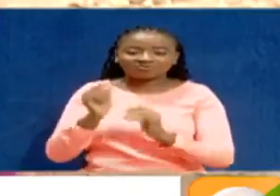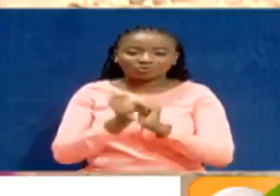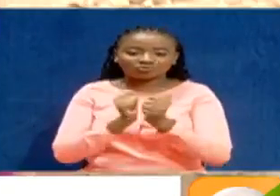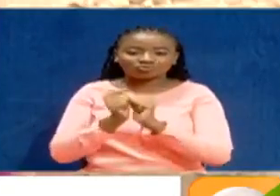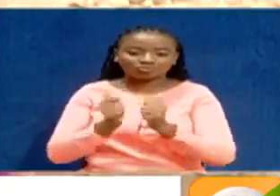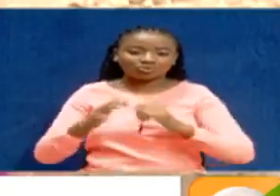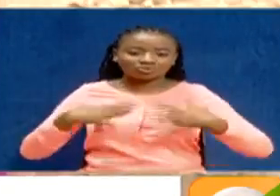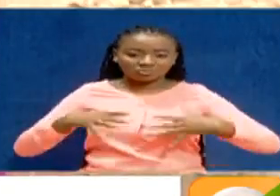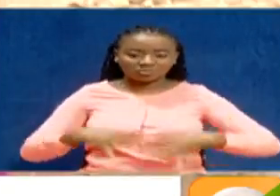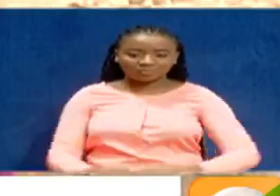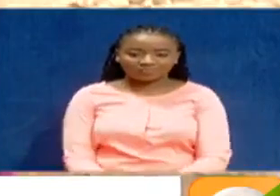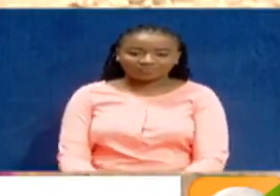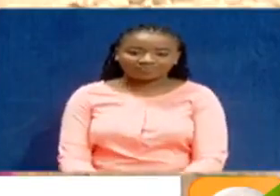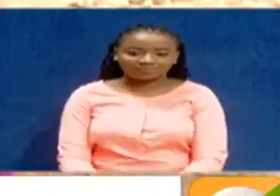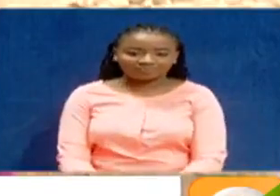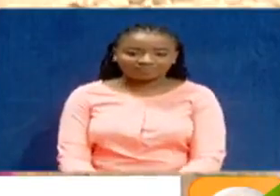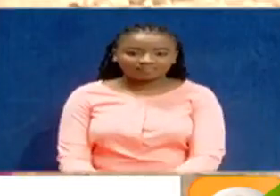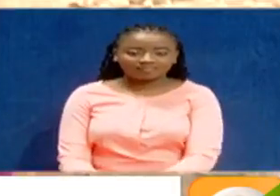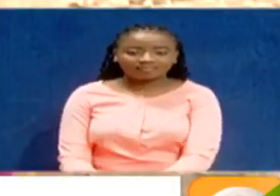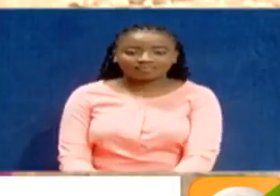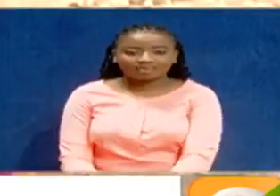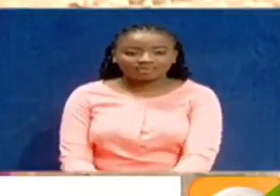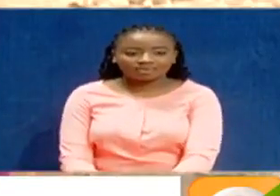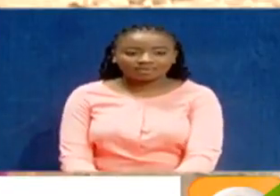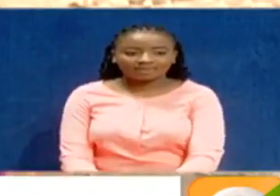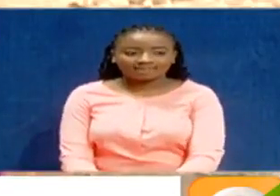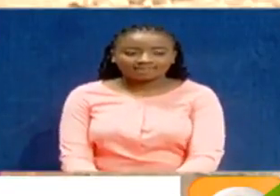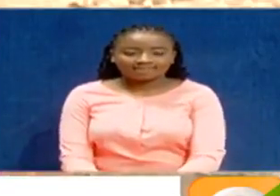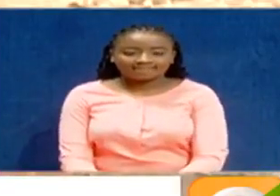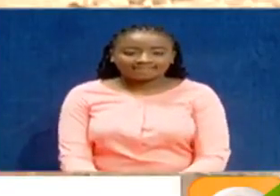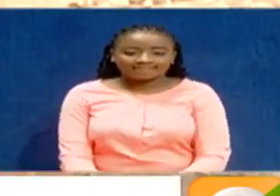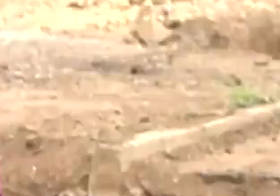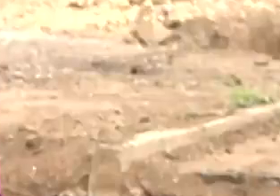Miriam Nyambura, runinga ya Citizen, katika uwanja wa Afraha, kaunti ya Nakuru.